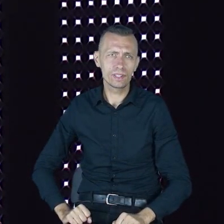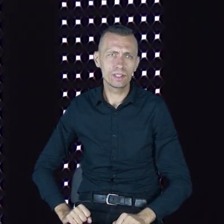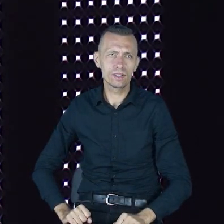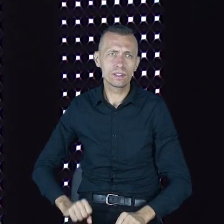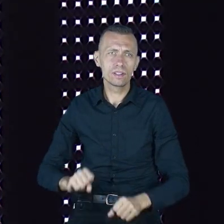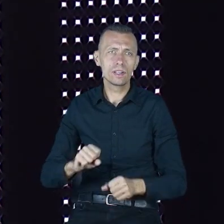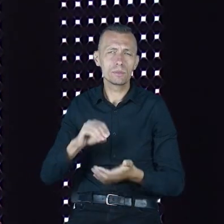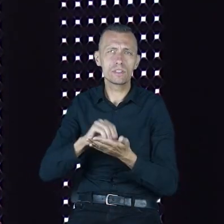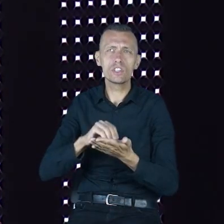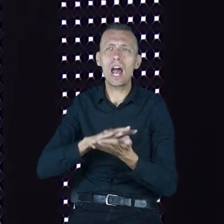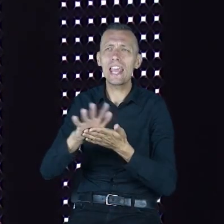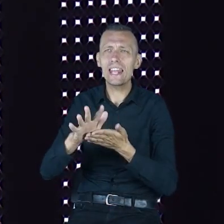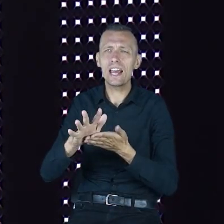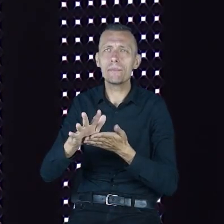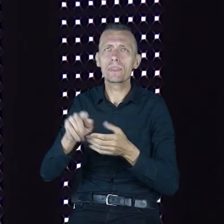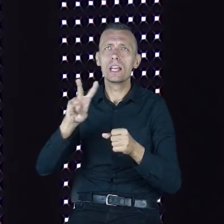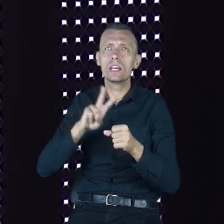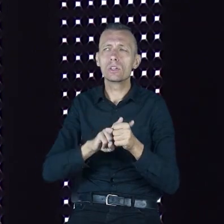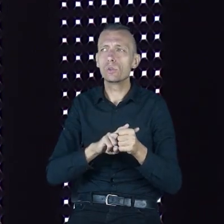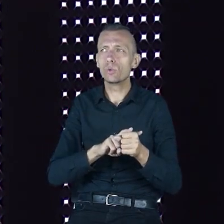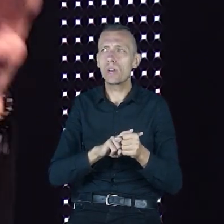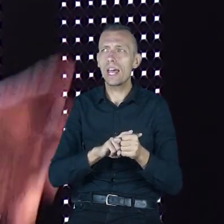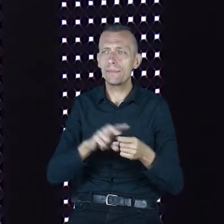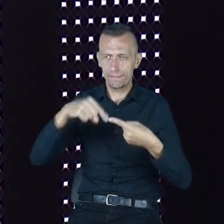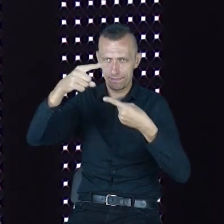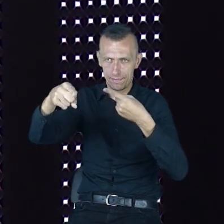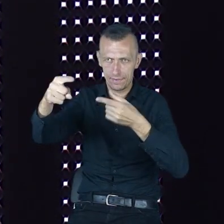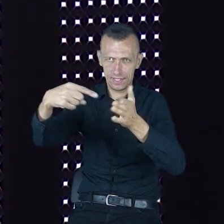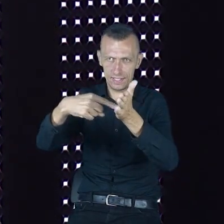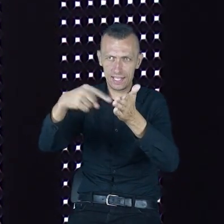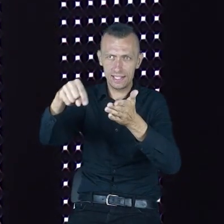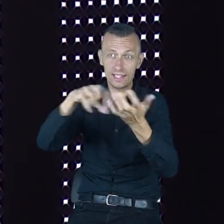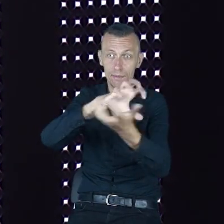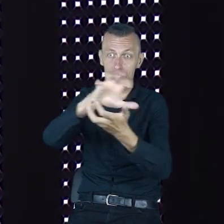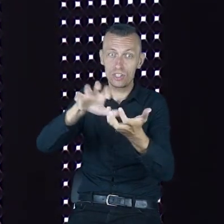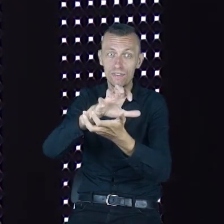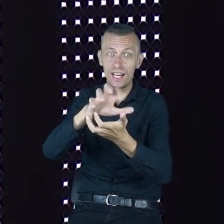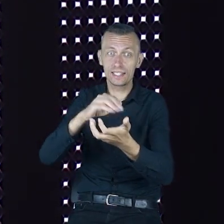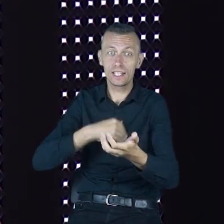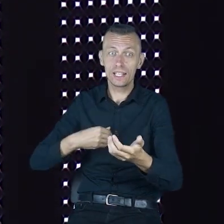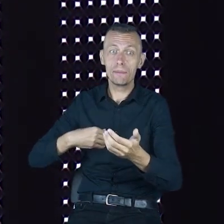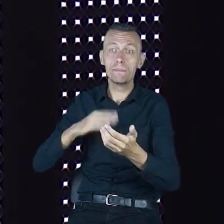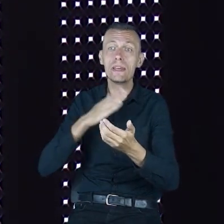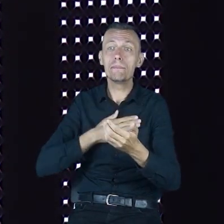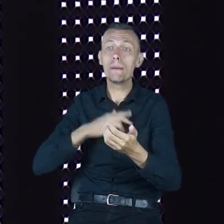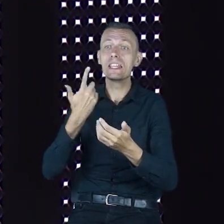ostatecznie wprowadzają nas do jakiegoś świata. Albo do świata